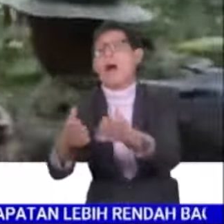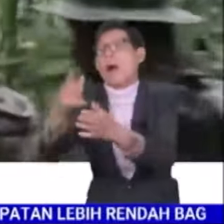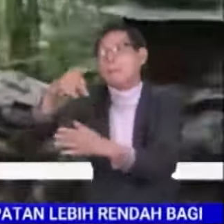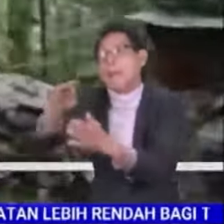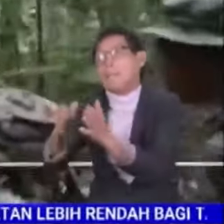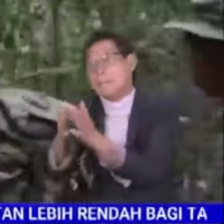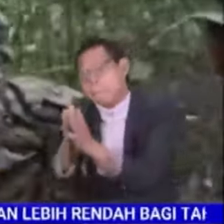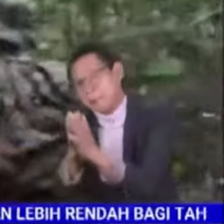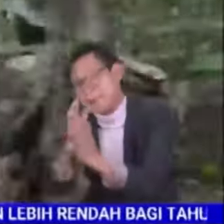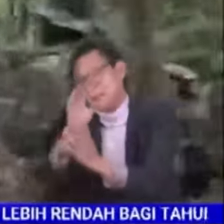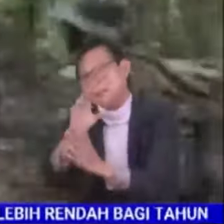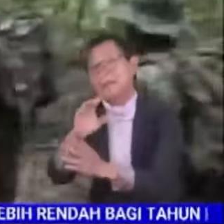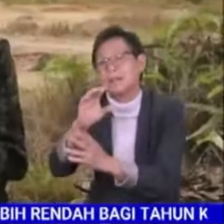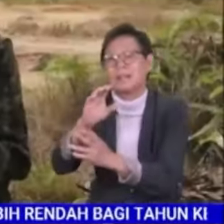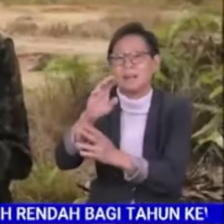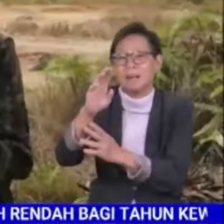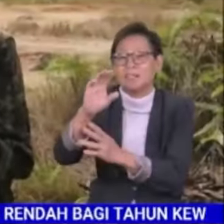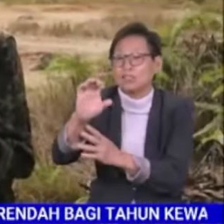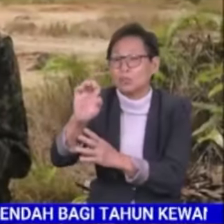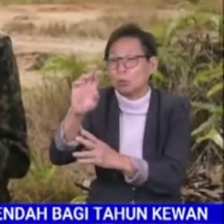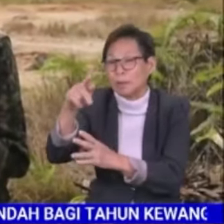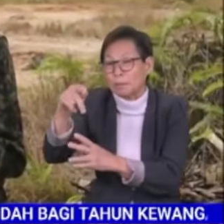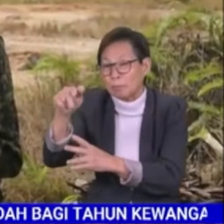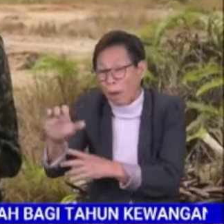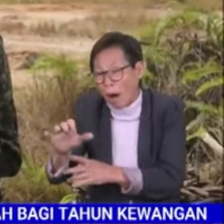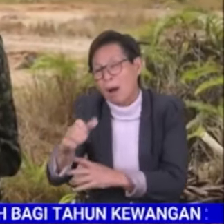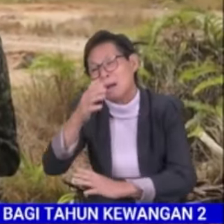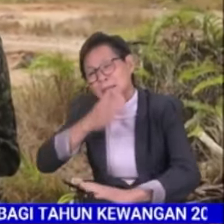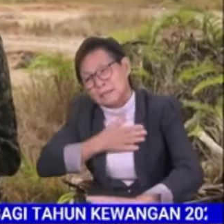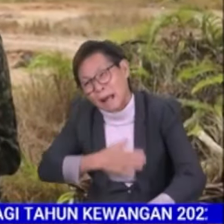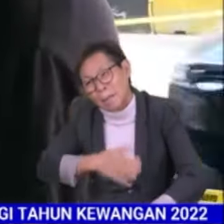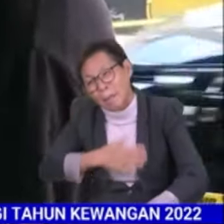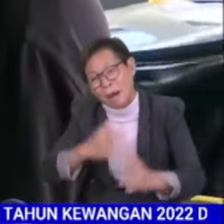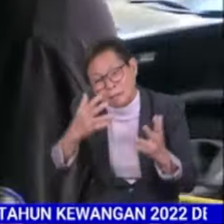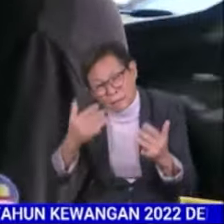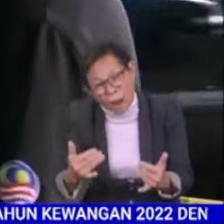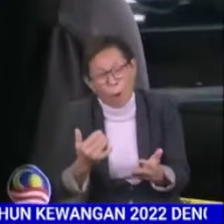QPEX supaya bersabar kerana keutamaan kerajaan ketika ini adalah membantu rakyat yang lebih miskin.